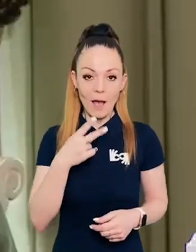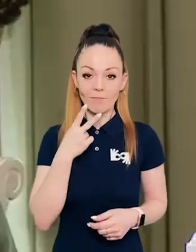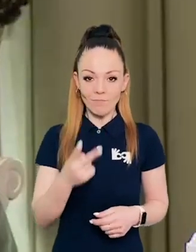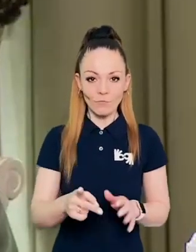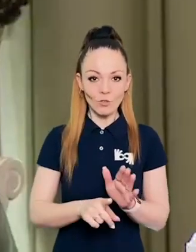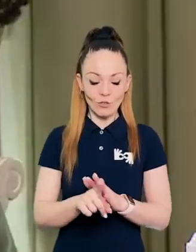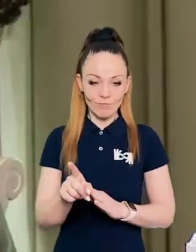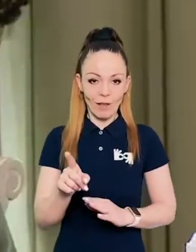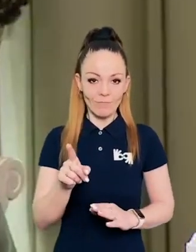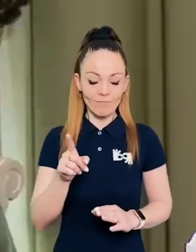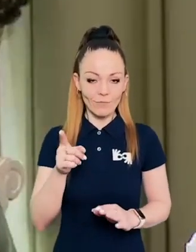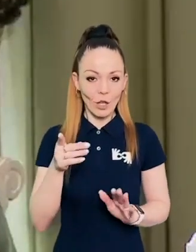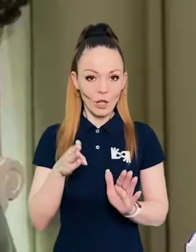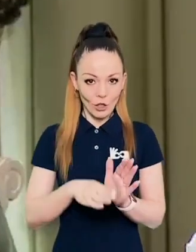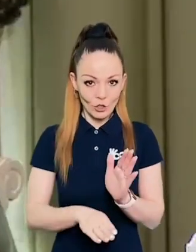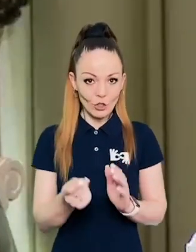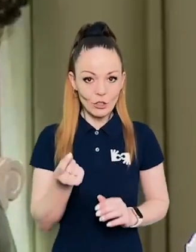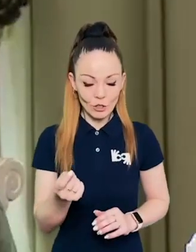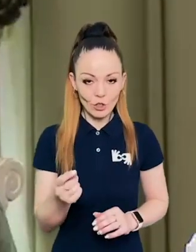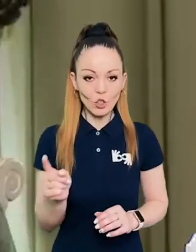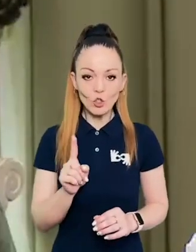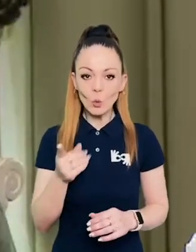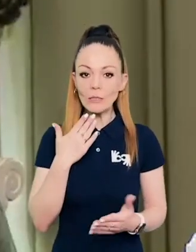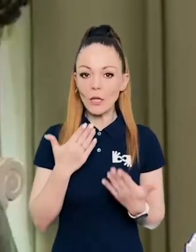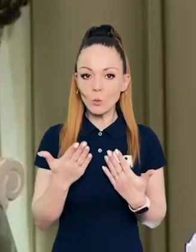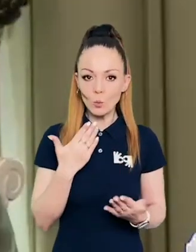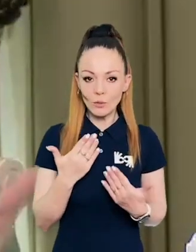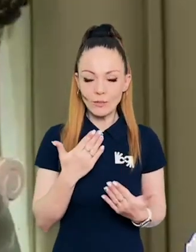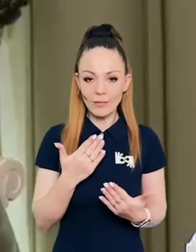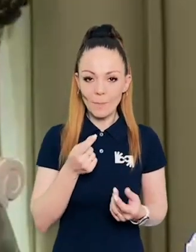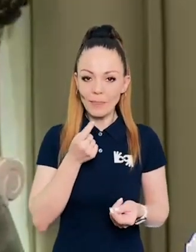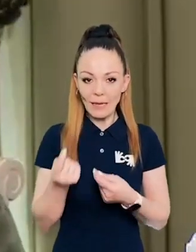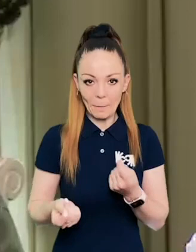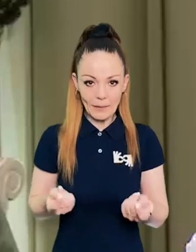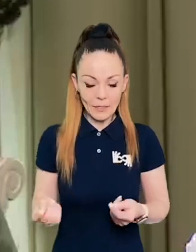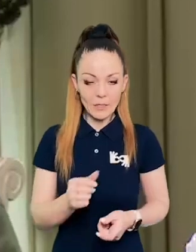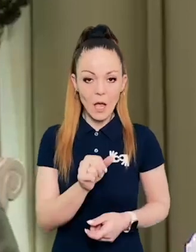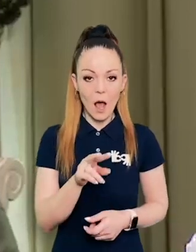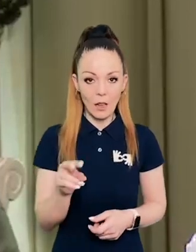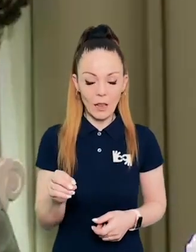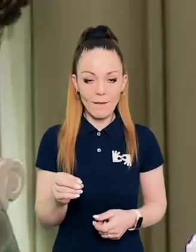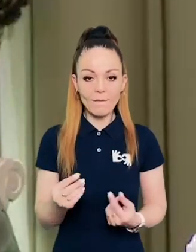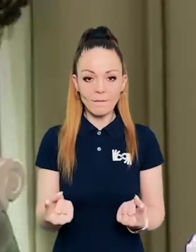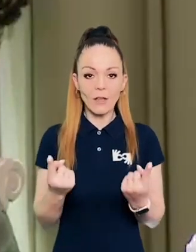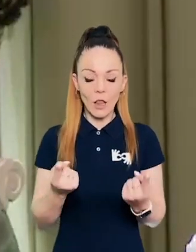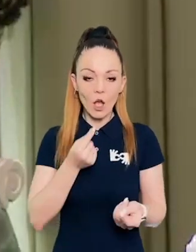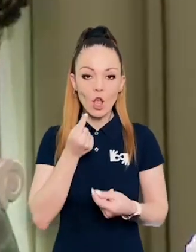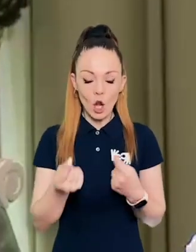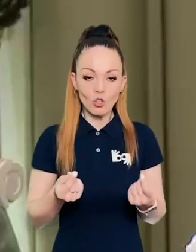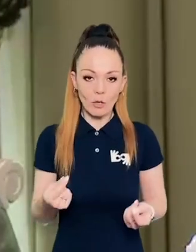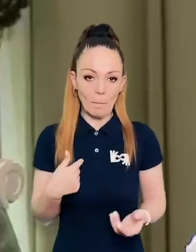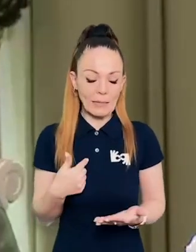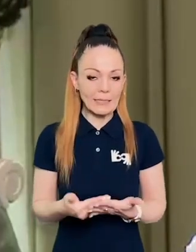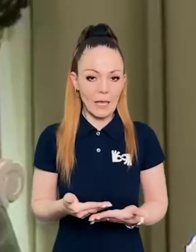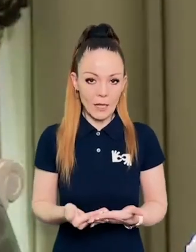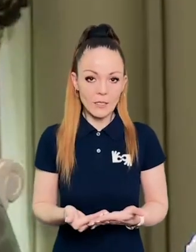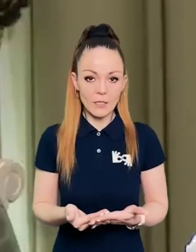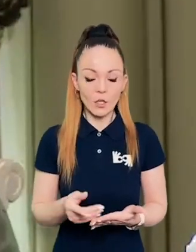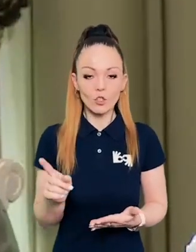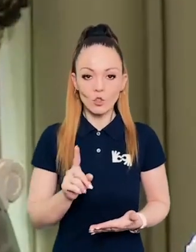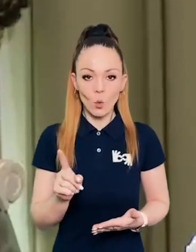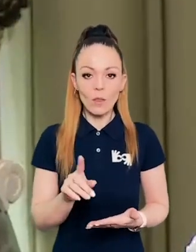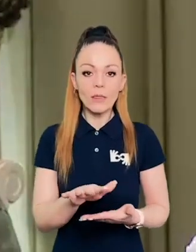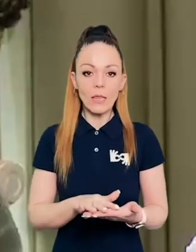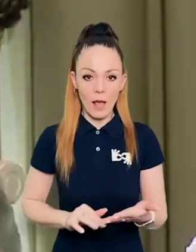став бачити гірше трішки, що стосується дрібниць. Але великі речі, мені